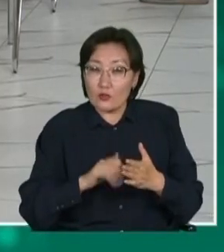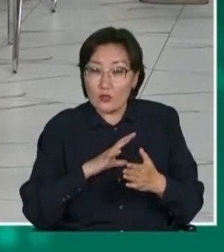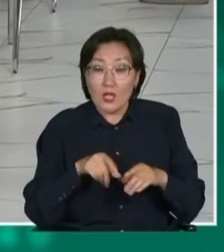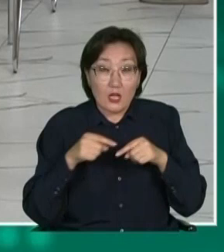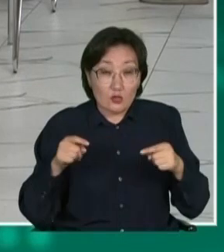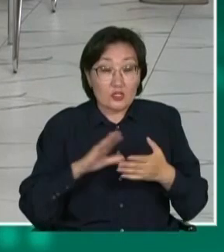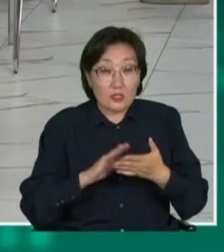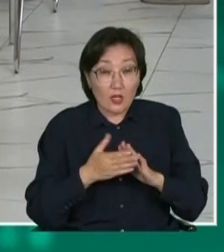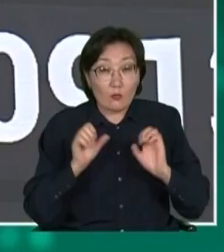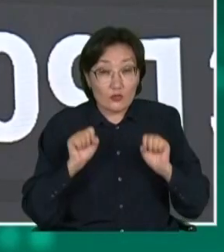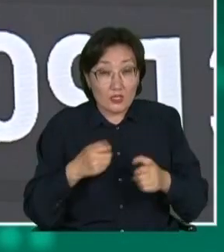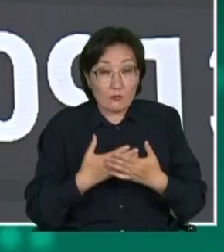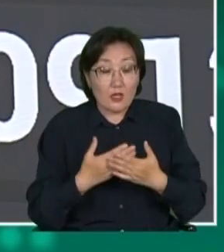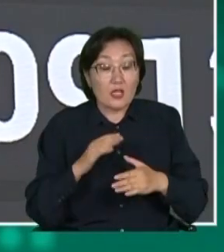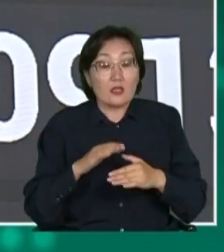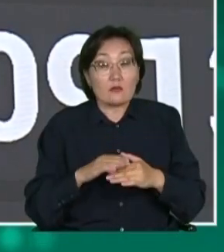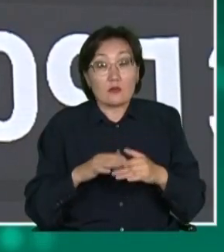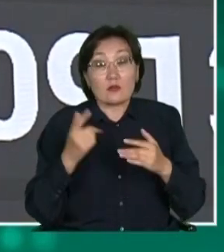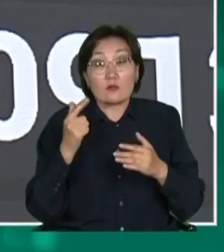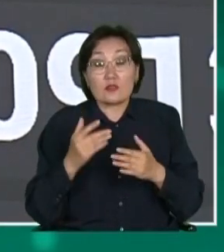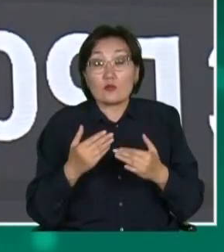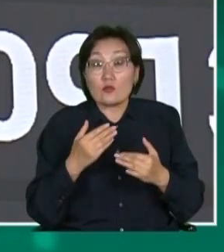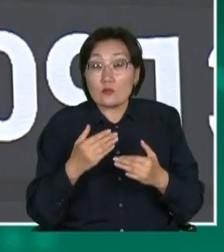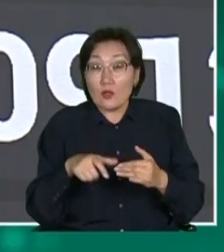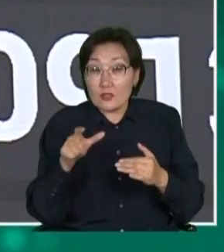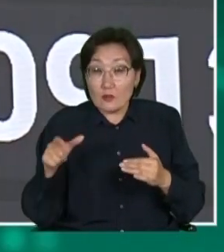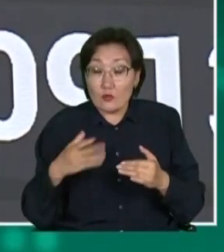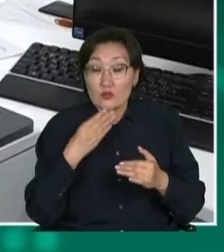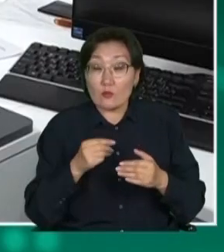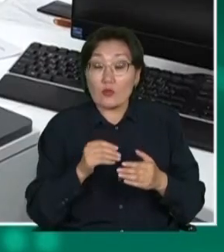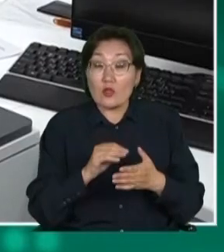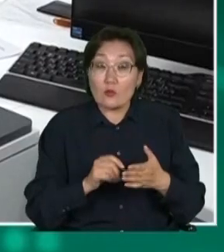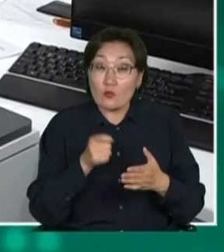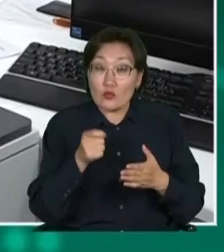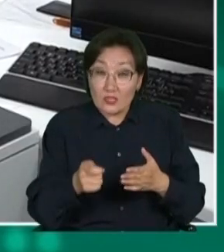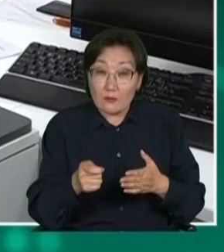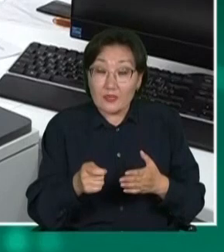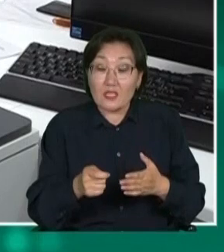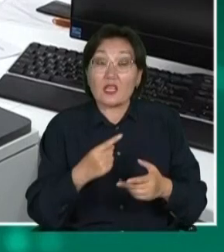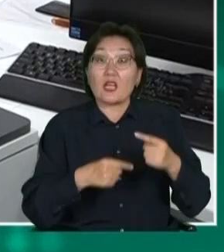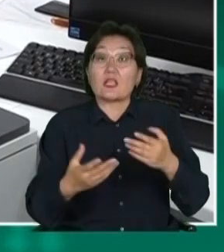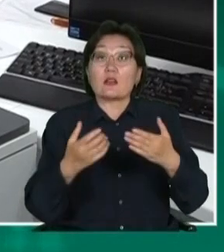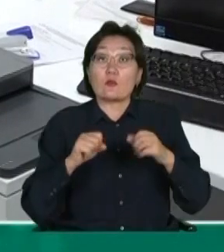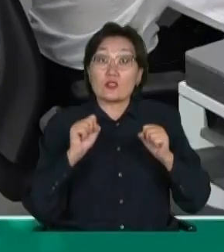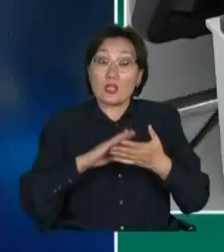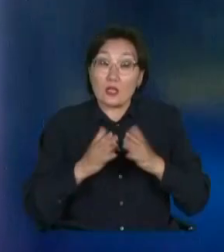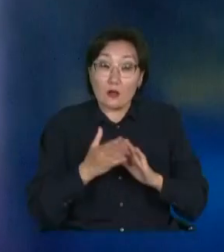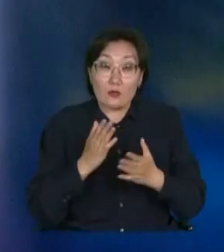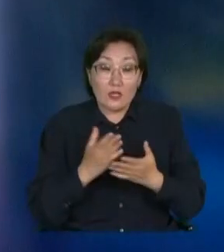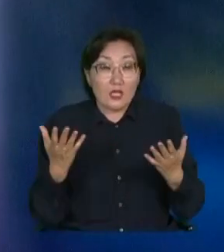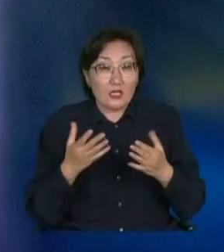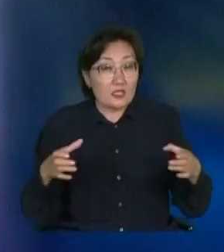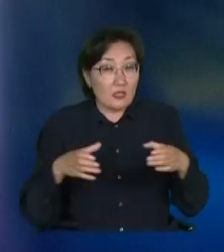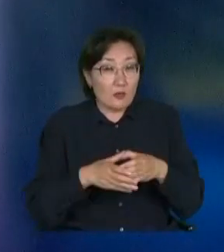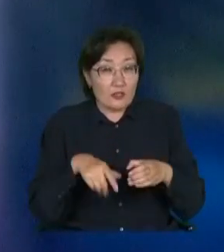жағдайлар болуы мүмкін. Оған мысалы жаңа кешіріммен қарап олар өздерінің жаңа деді өтініштерін қайта алып жатқан жағдайлар бар бізде. Түсінікті. Енді қай